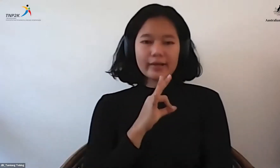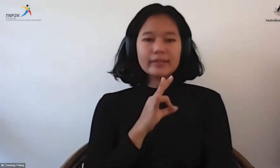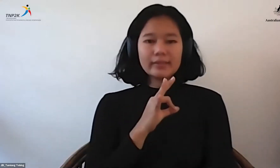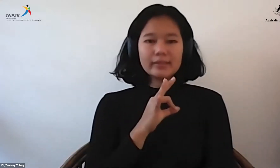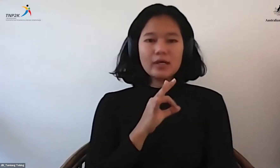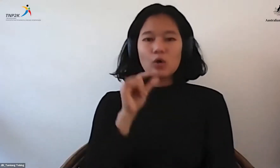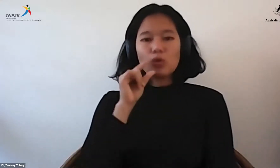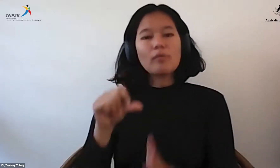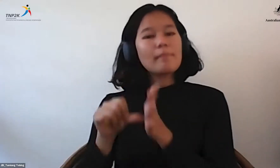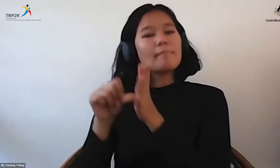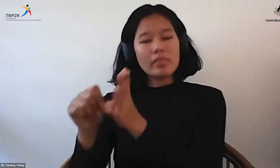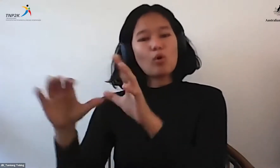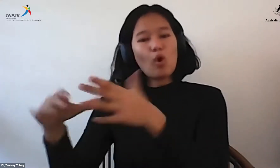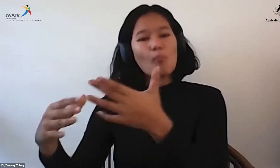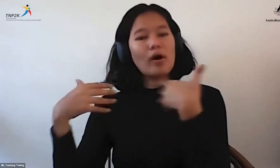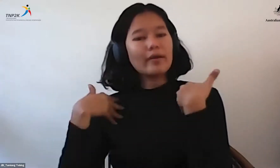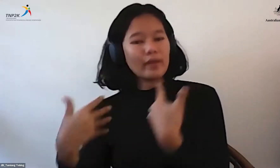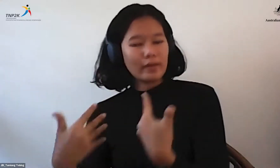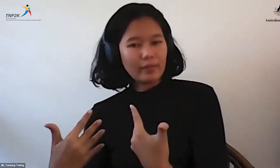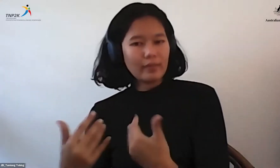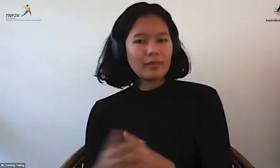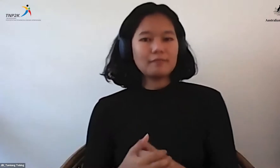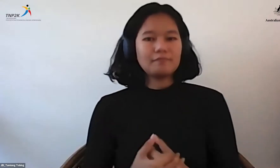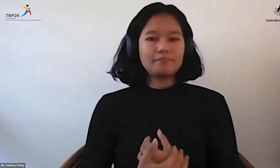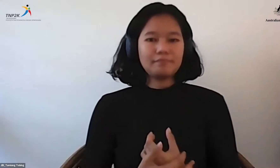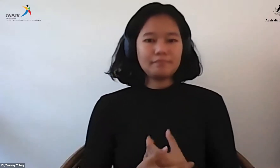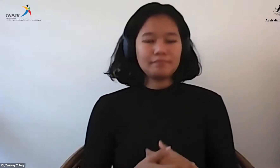volunteerism dan semangat filantropi, ya.